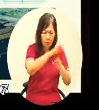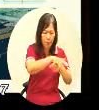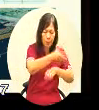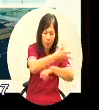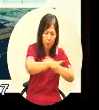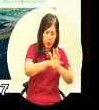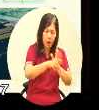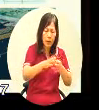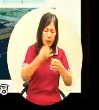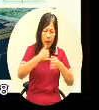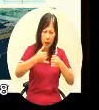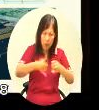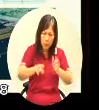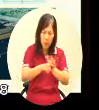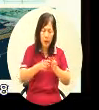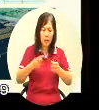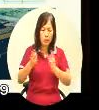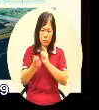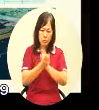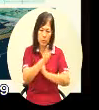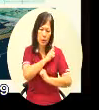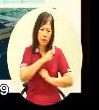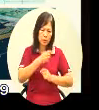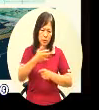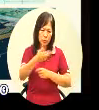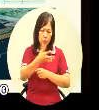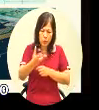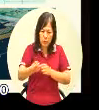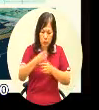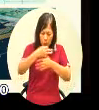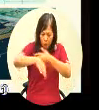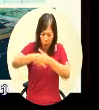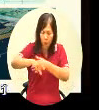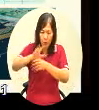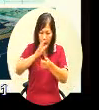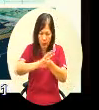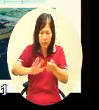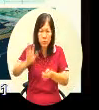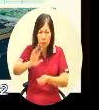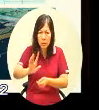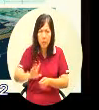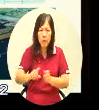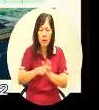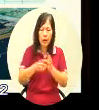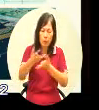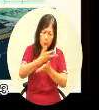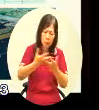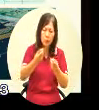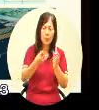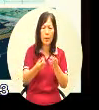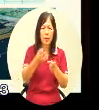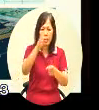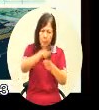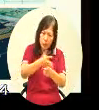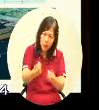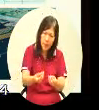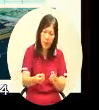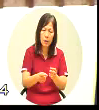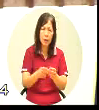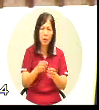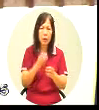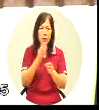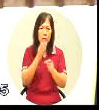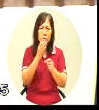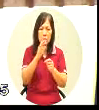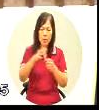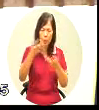们的这个渔权的损害影响，那没有沟通，没有补偿，那当然这中间有